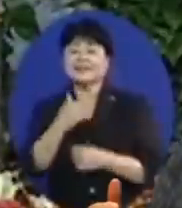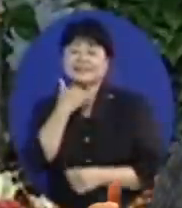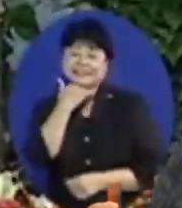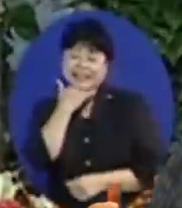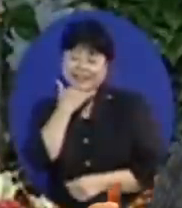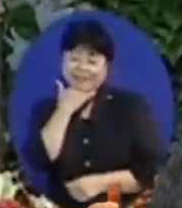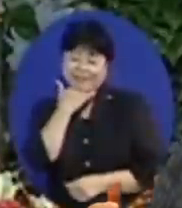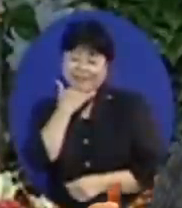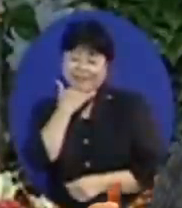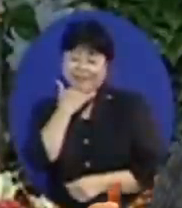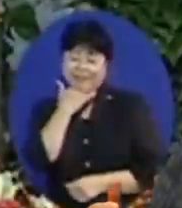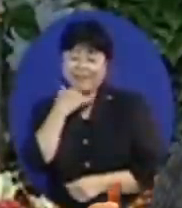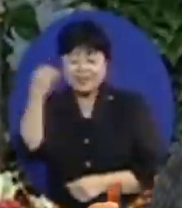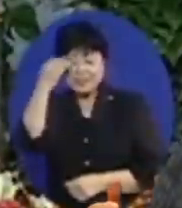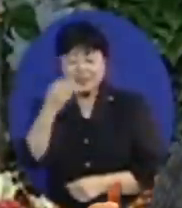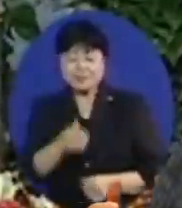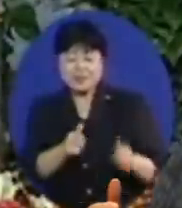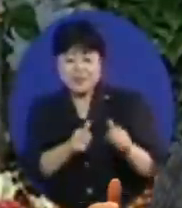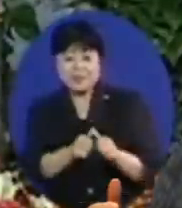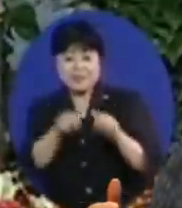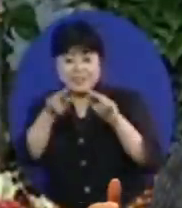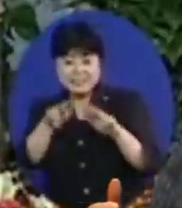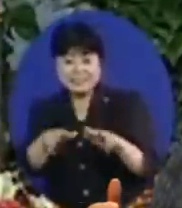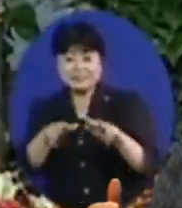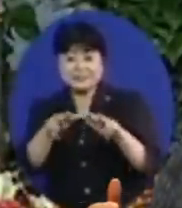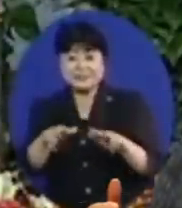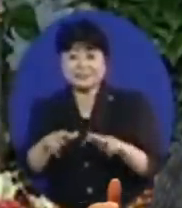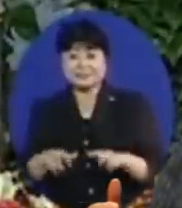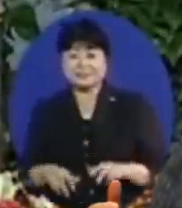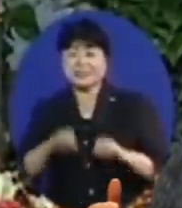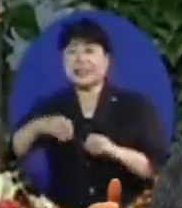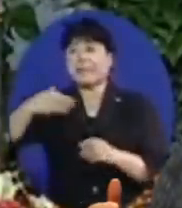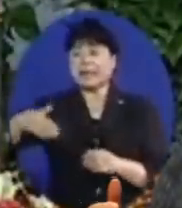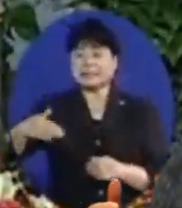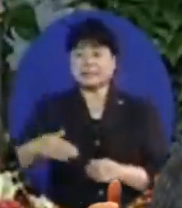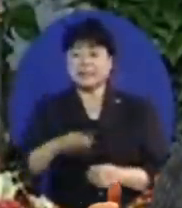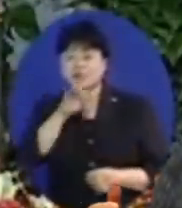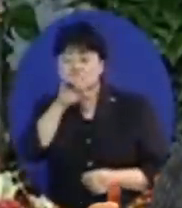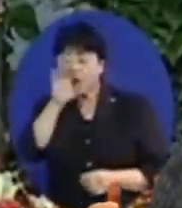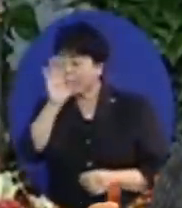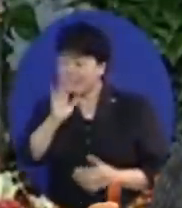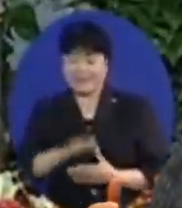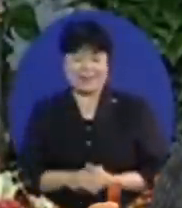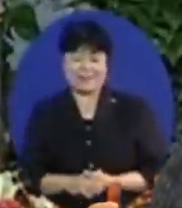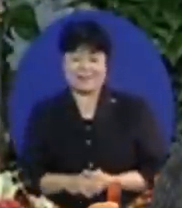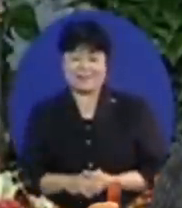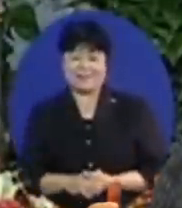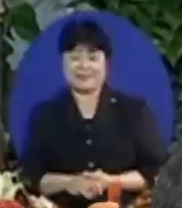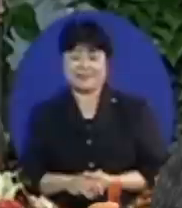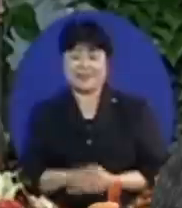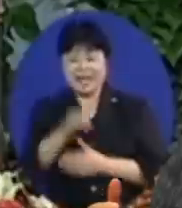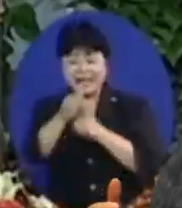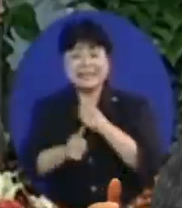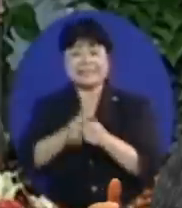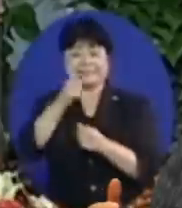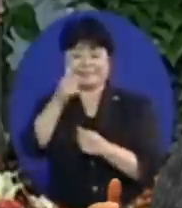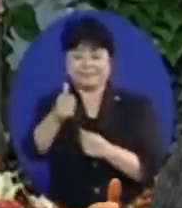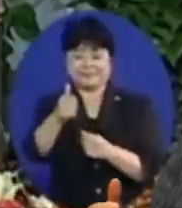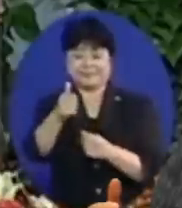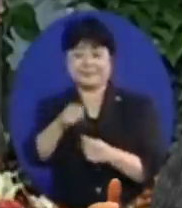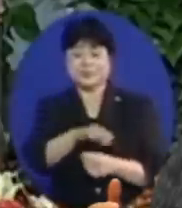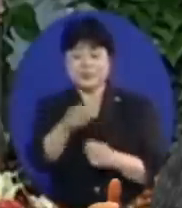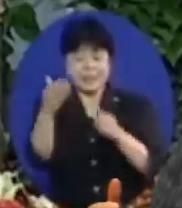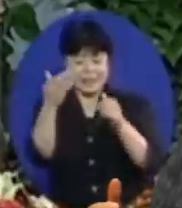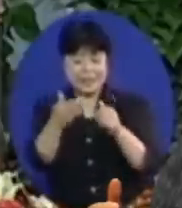기다리십시오. 성이 급해서 지금 믿었는데 지금 당장 응답이 안 온다고 원망하면 안 되는 것입니다. 하나님은